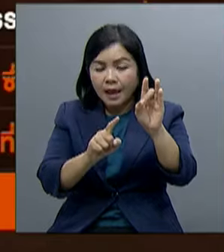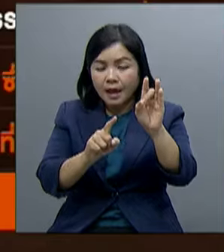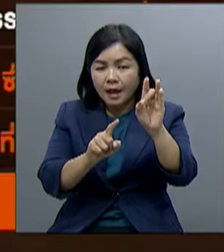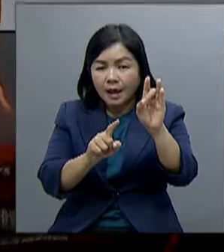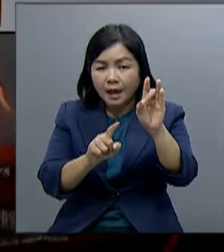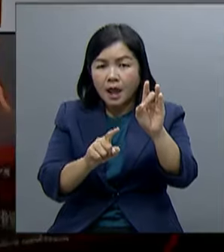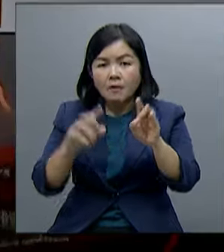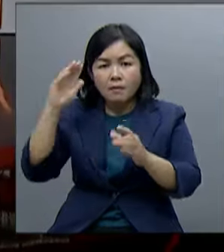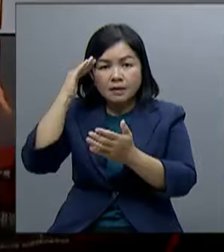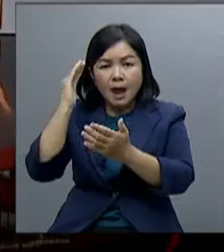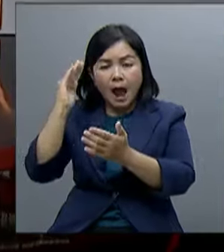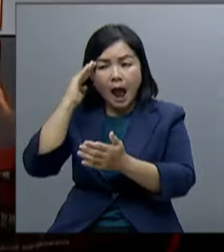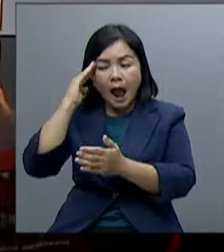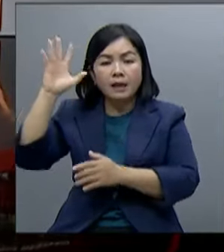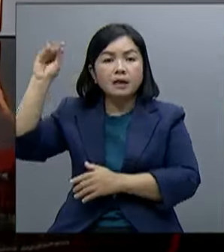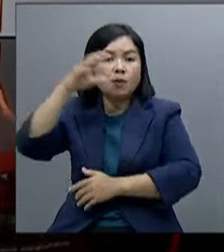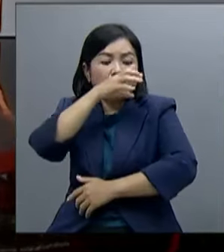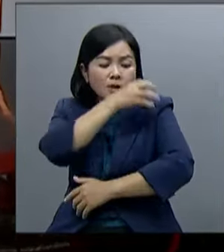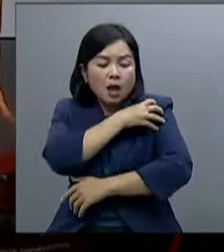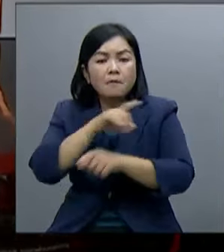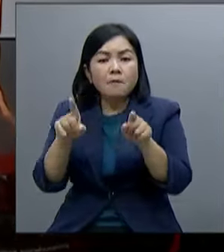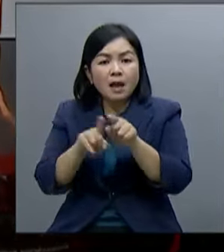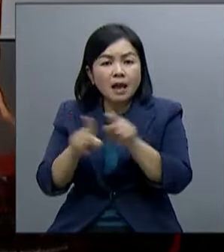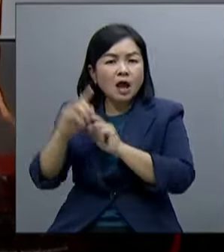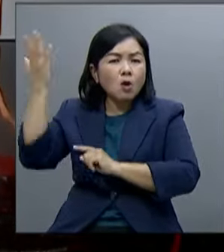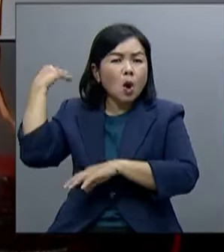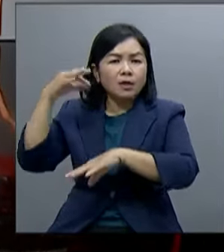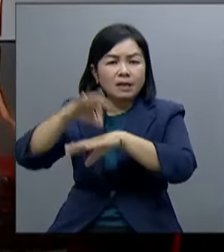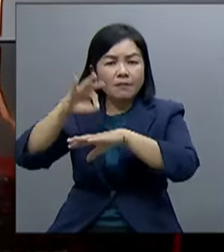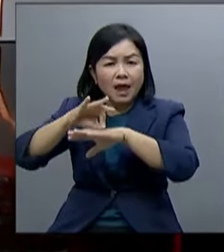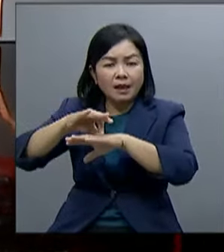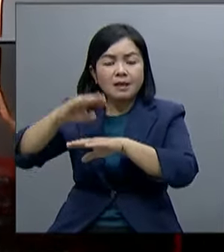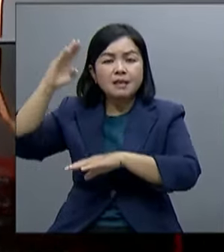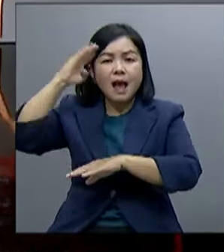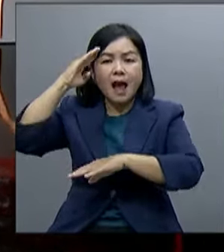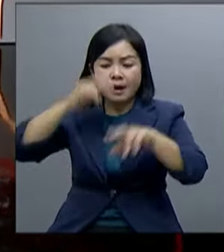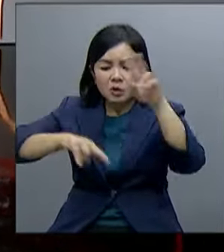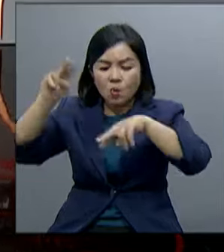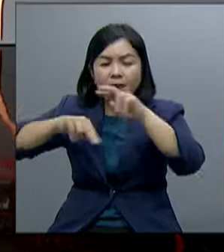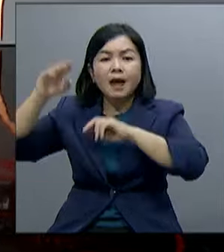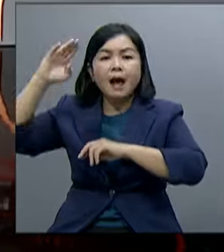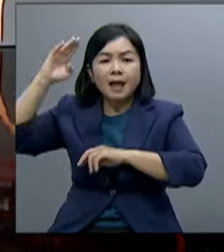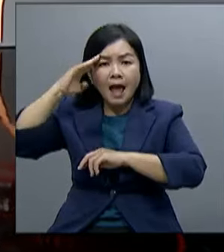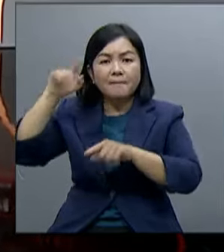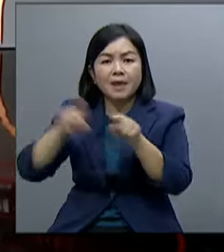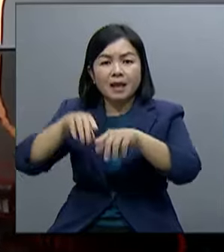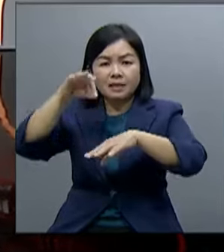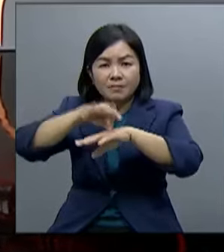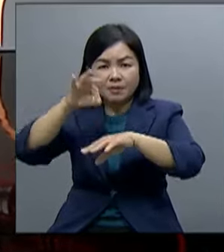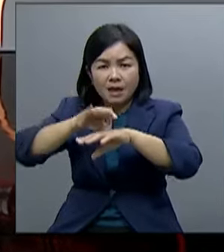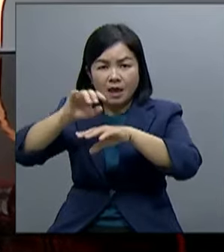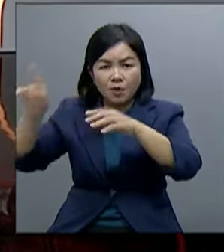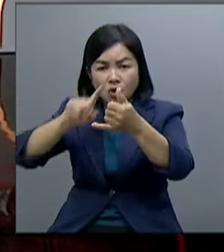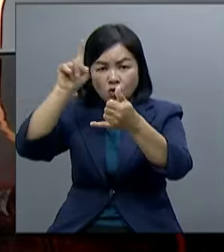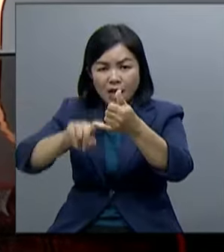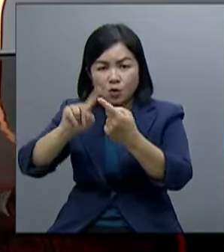พลเอกเฉลิมชัยวิรุณเพชรค่ะเป็นอดีตผู้บัญชาการกองพลทหารราบที่ 5มีสถานะเป็นผู้ต้องหาคนนที่